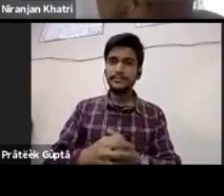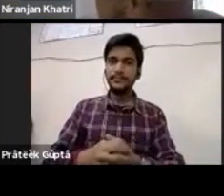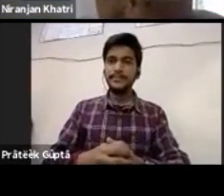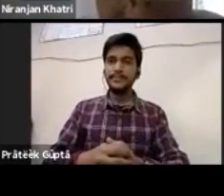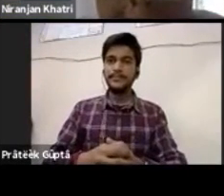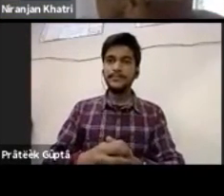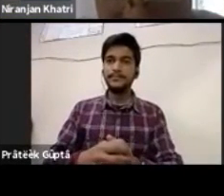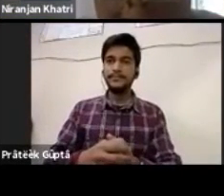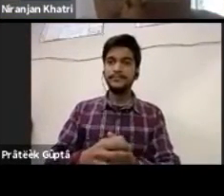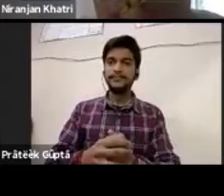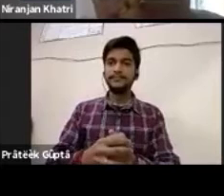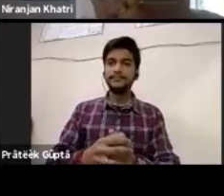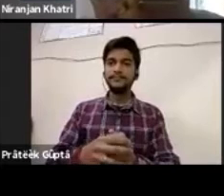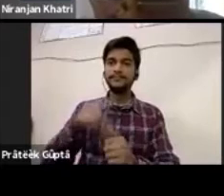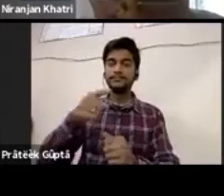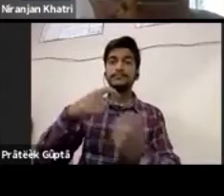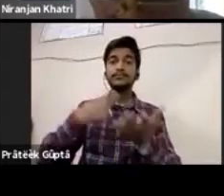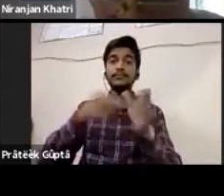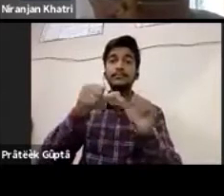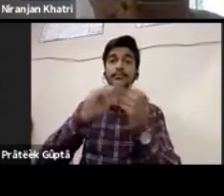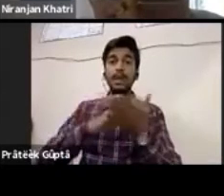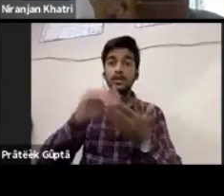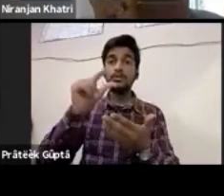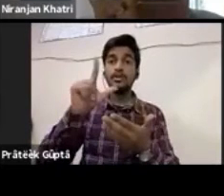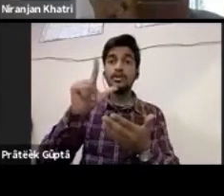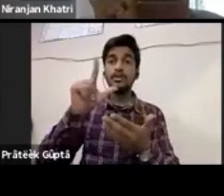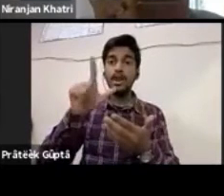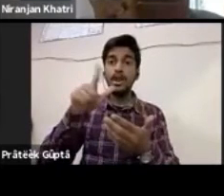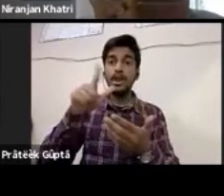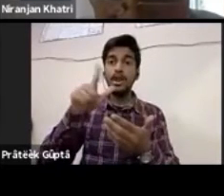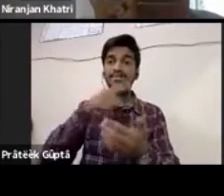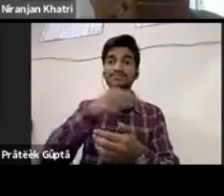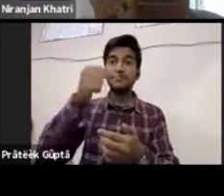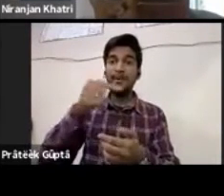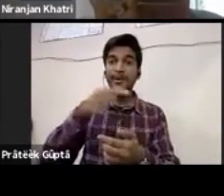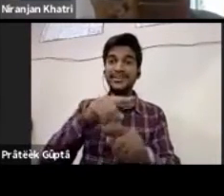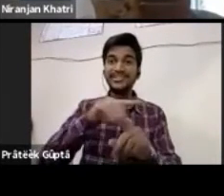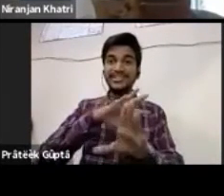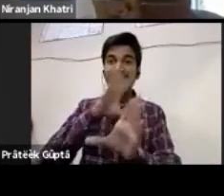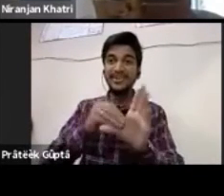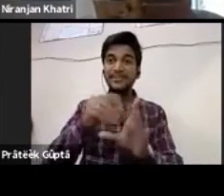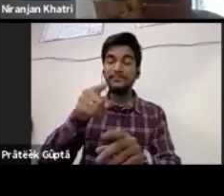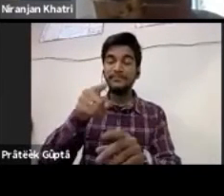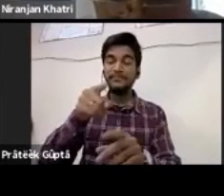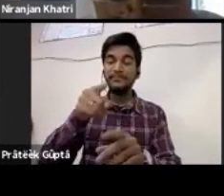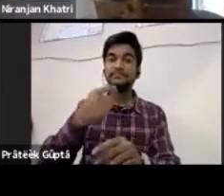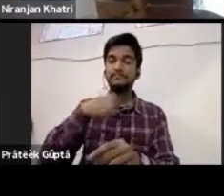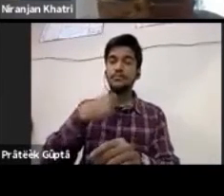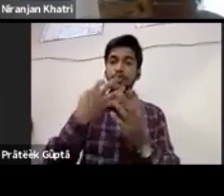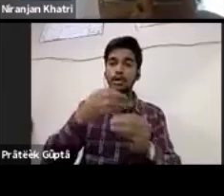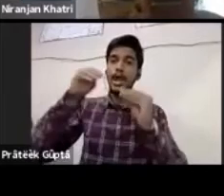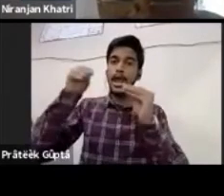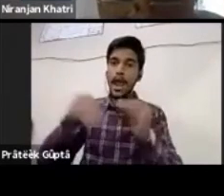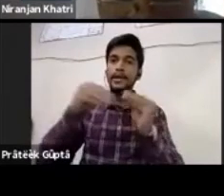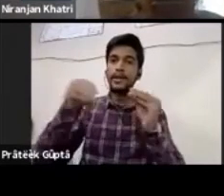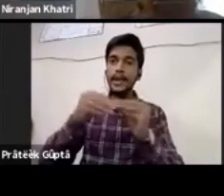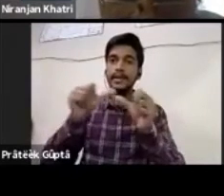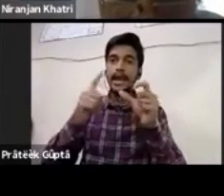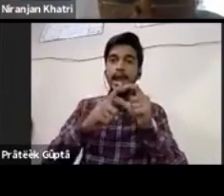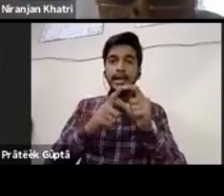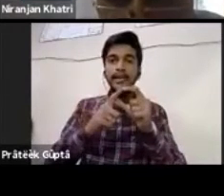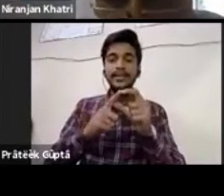just couple of points, even if I may add to the questions that came from the audience.